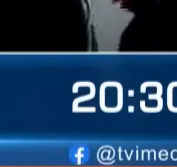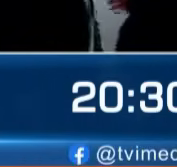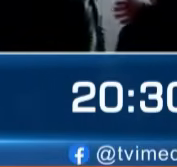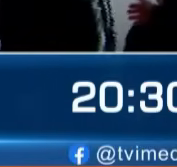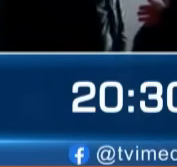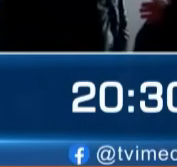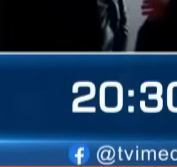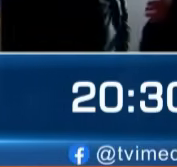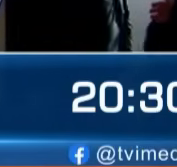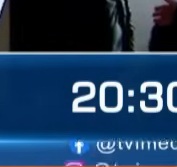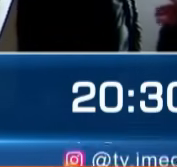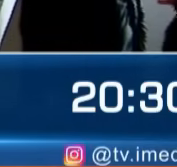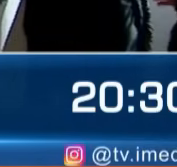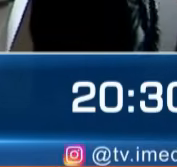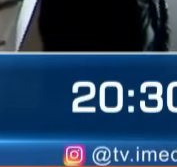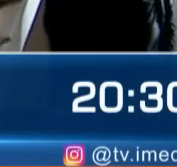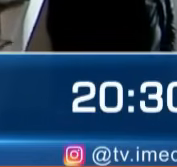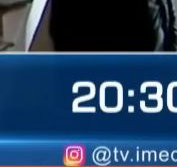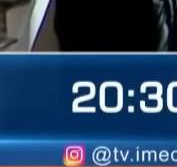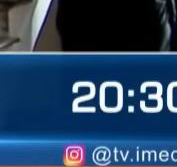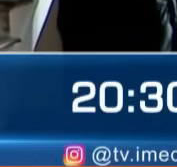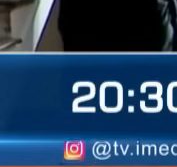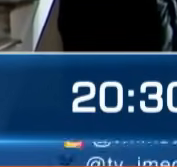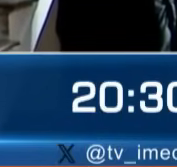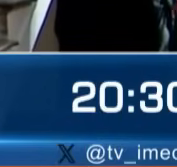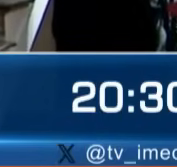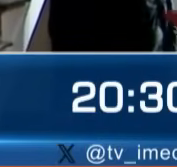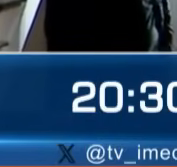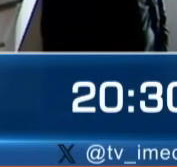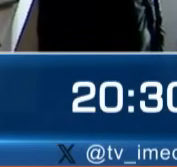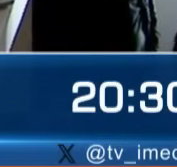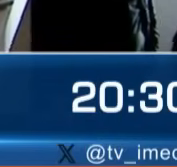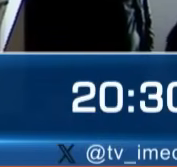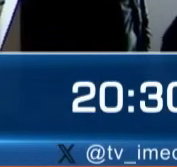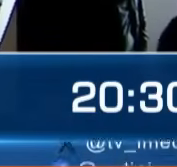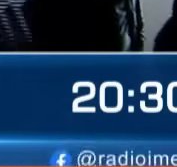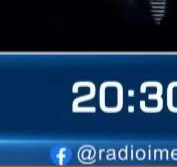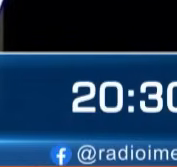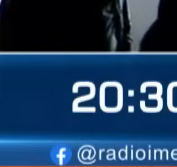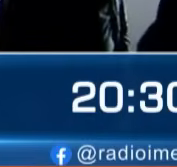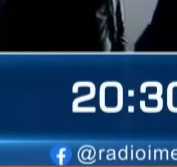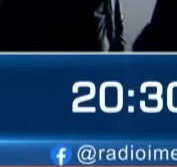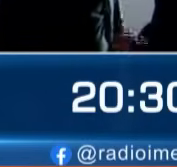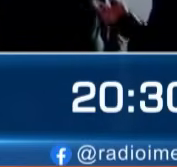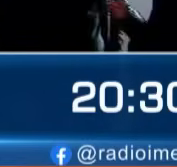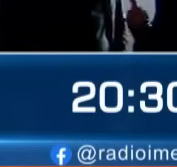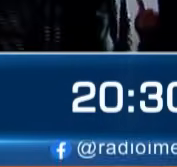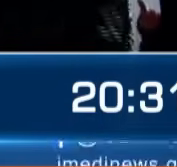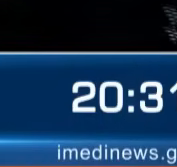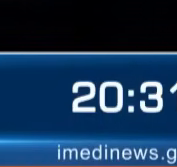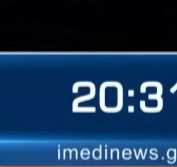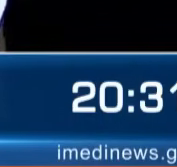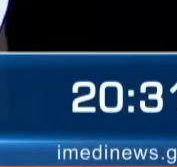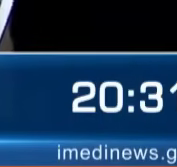დაამტკიცებენ პრემიერ-მინისტრს, მასაც ვუსურებ წარმატებას. Როგორც ვიცი, ევროკავშირში ინტეგრაცია არის პრიორიტეტი და ეს ჩვენი პრიორიტეტიცაა, რომ